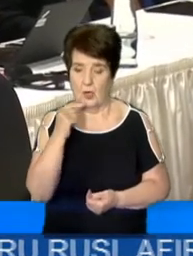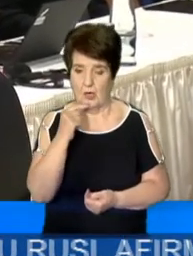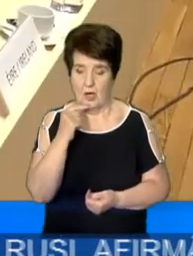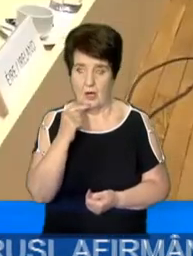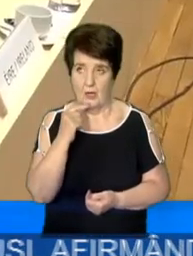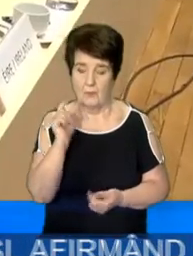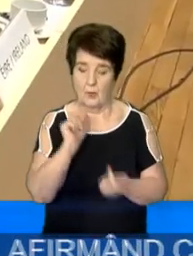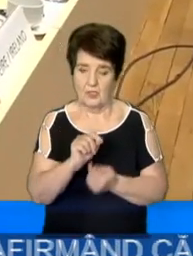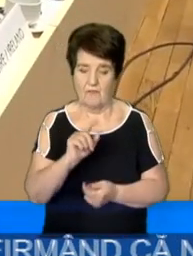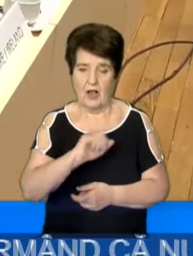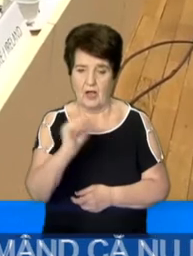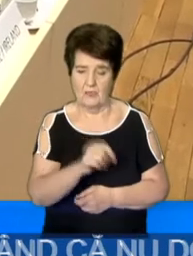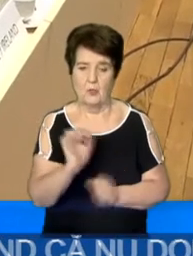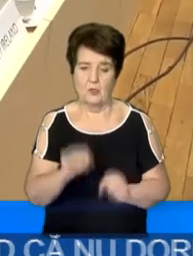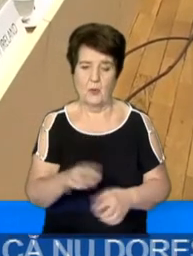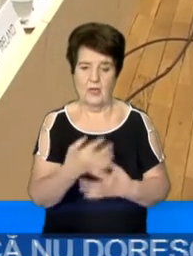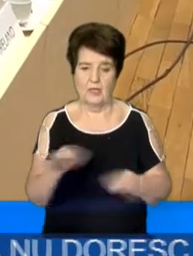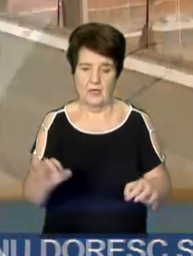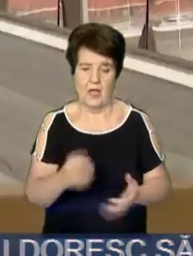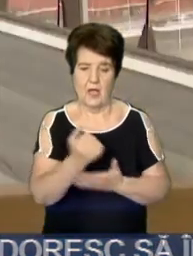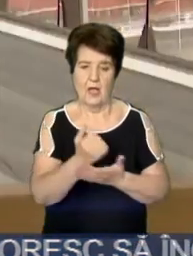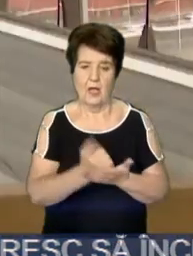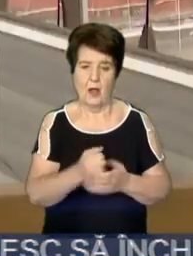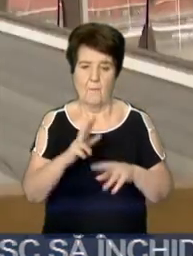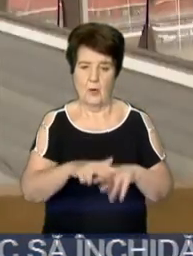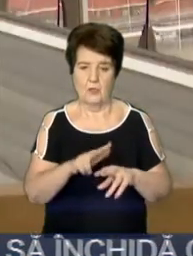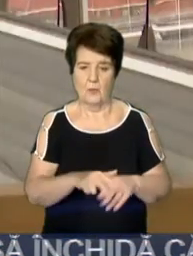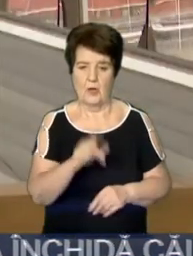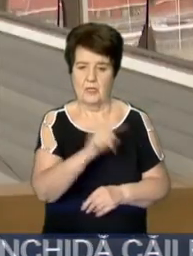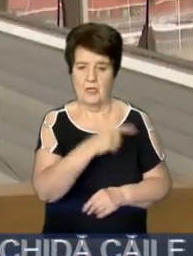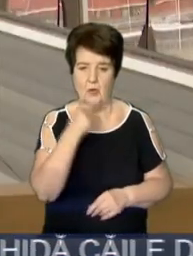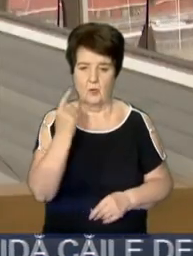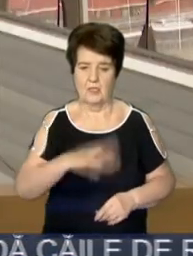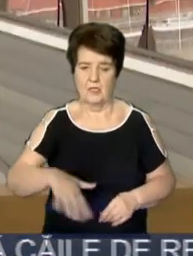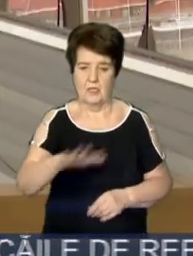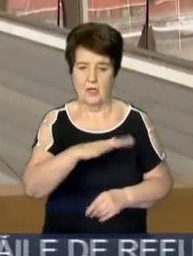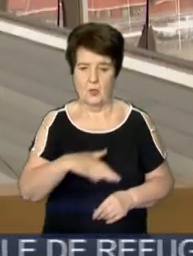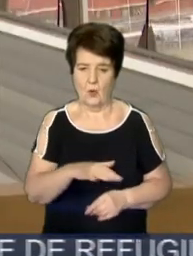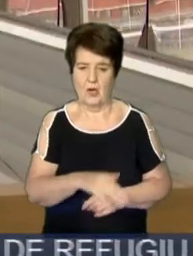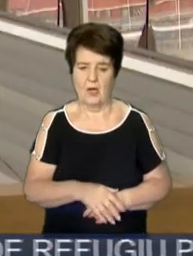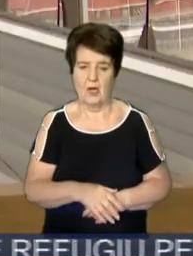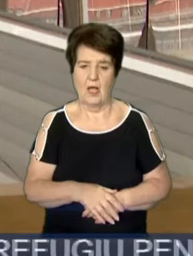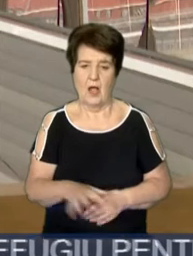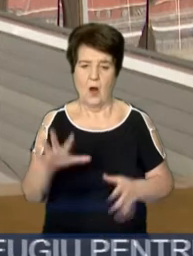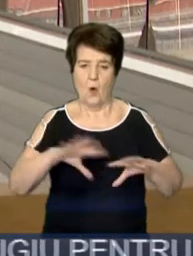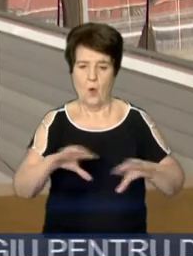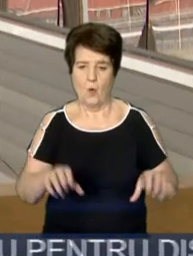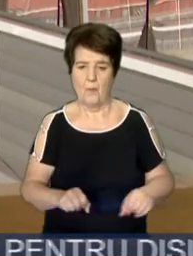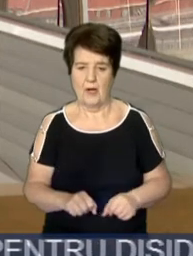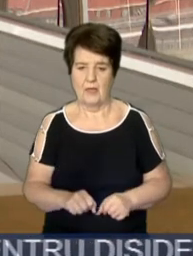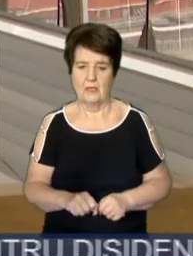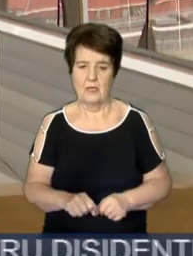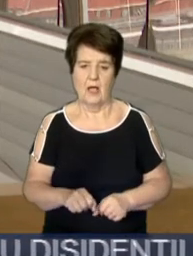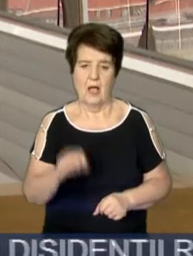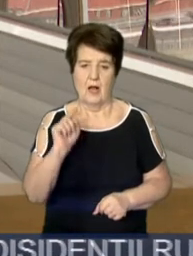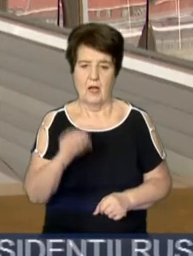La fel, țările UE nu vor recunoaște pașapoartele emise de Rusia în teritoriile ocupate. S-a ajuns, iată,